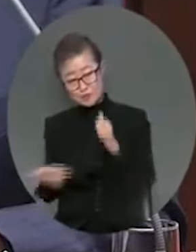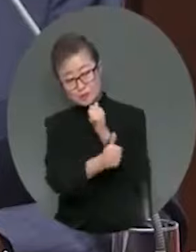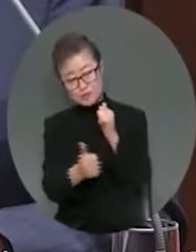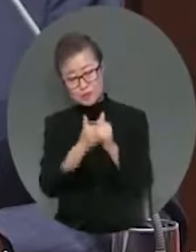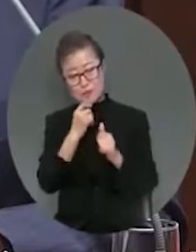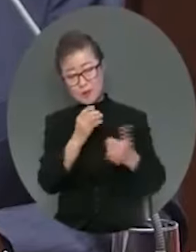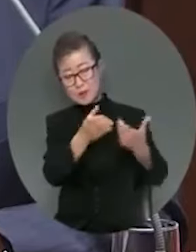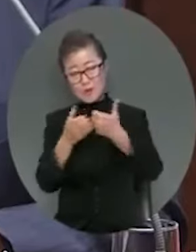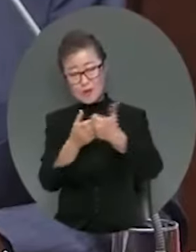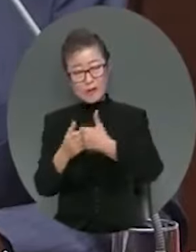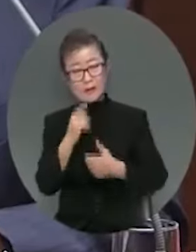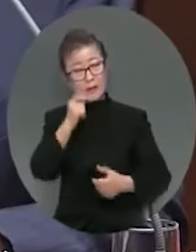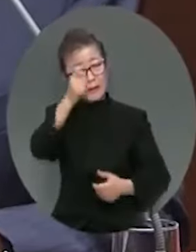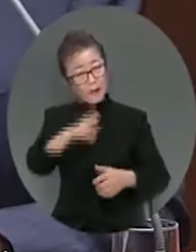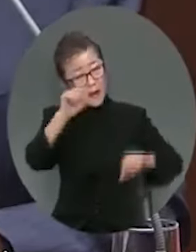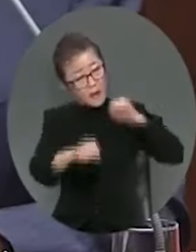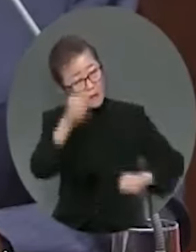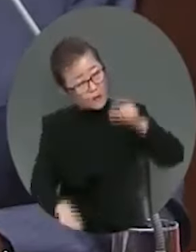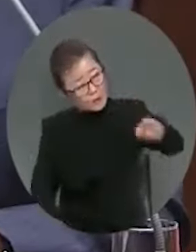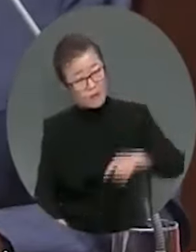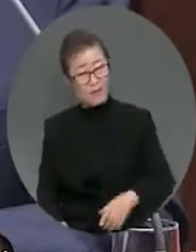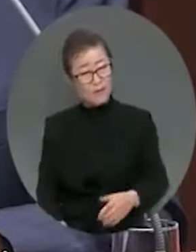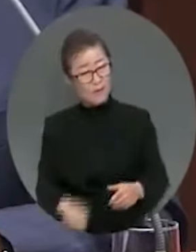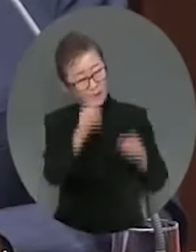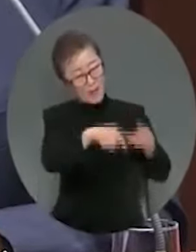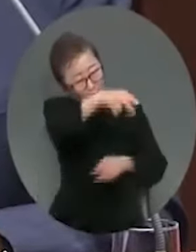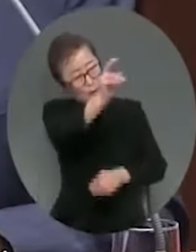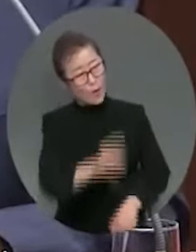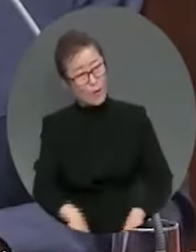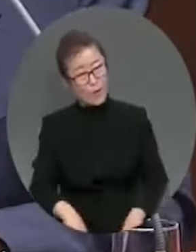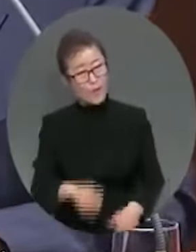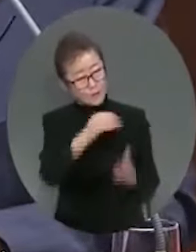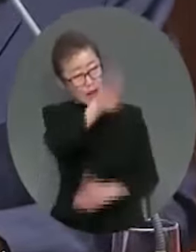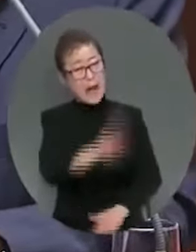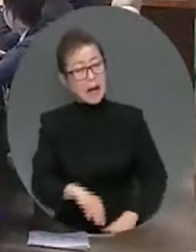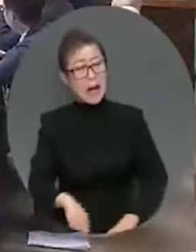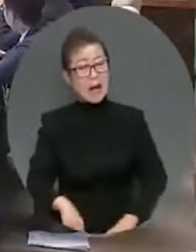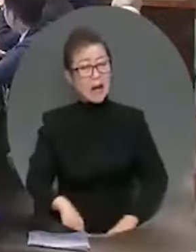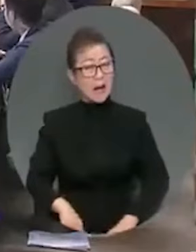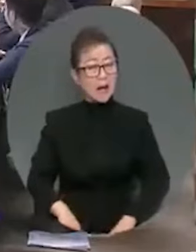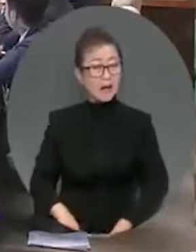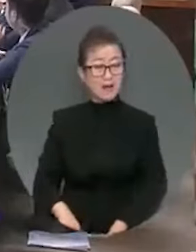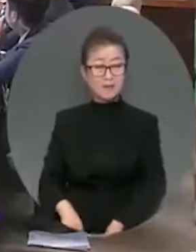그러면 안 돼요. 들어가세요. 네, 잘하겠습니다.